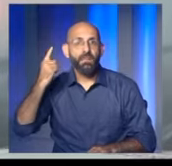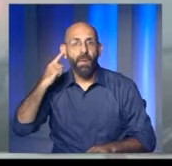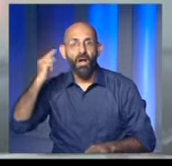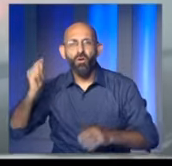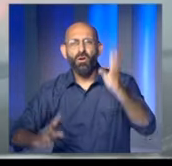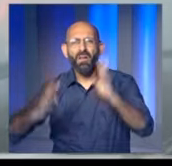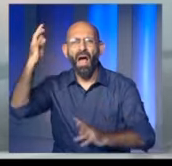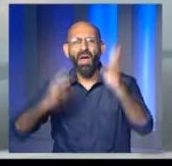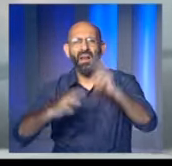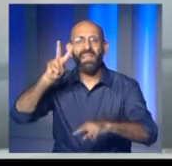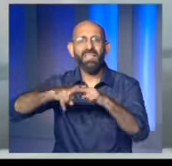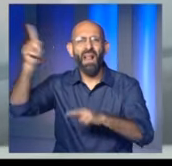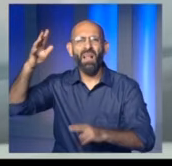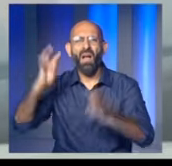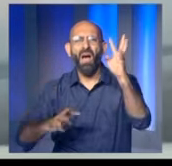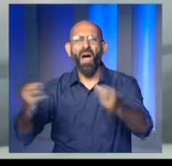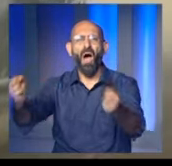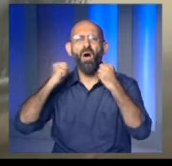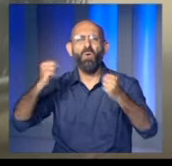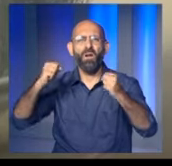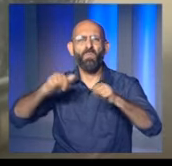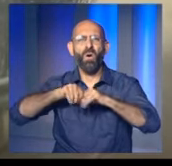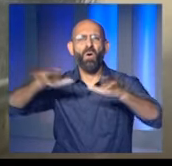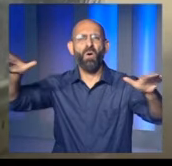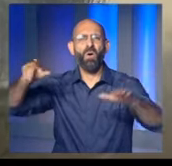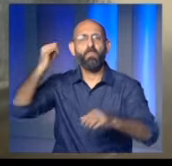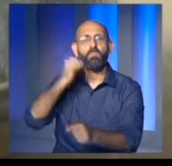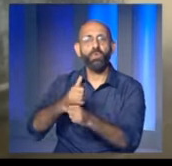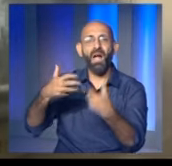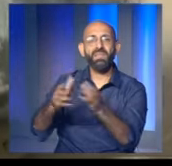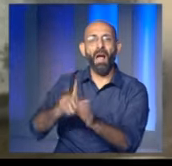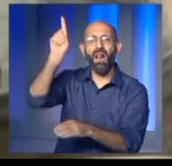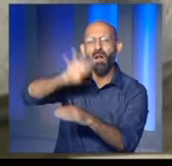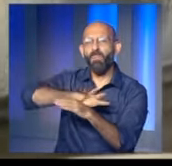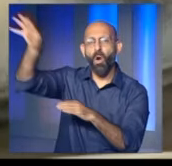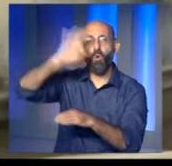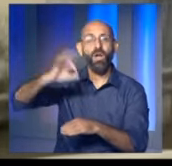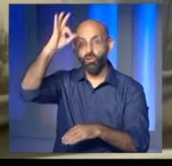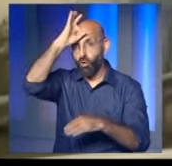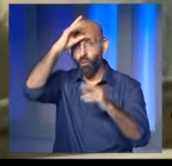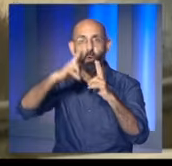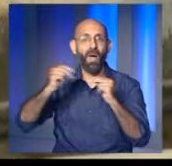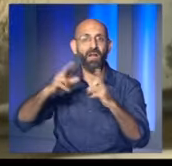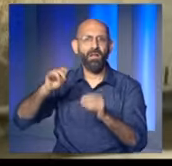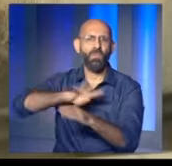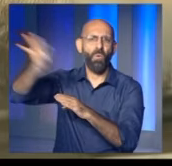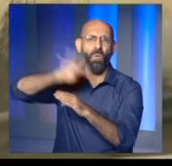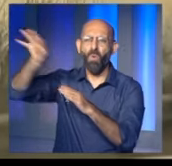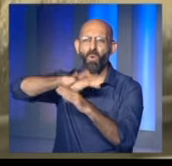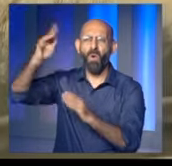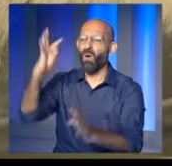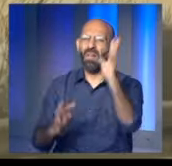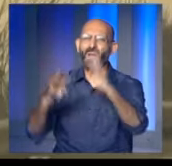حرائق كبيرة في كريات شمونة عقب سقوط صواريخ أطلقها حزب الله من جنوب لبنان. وذكرت هيئة البث